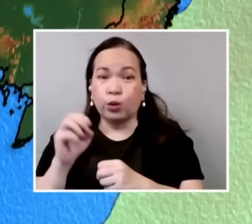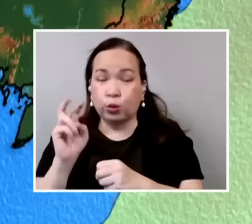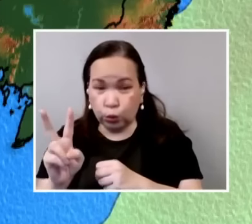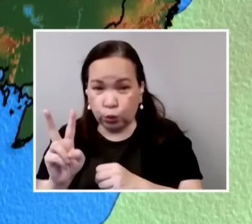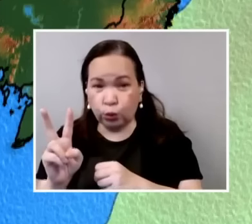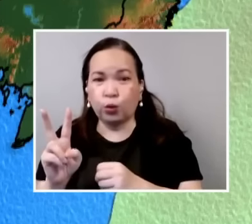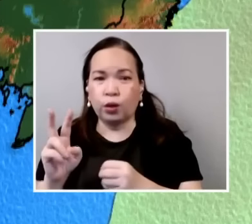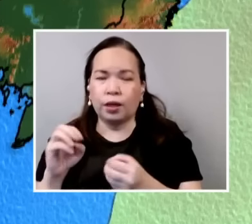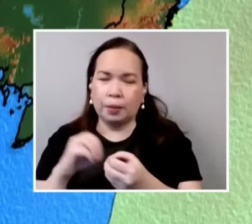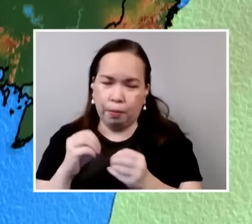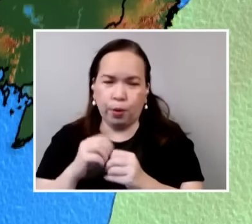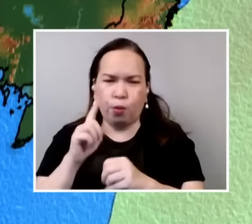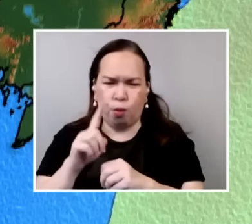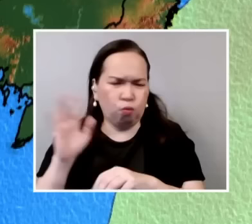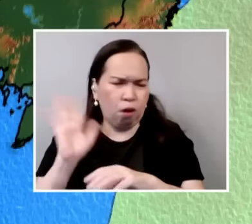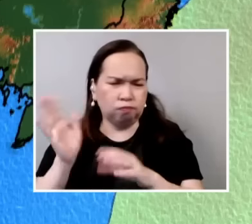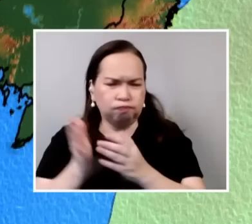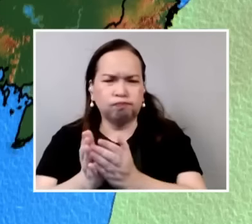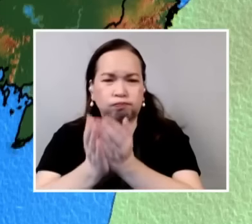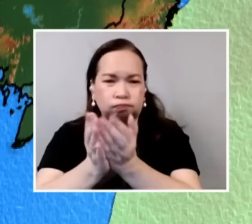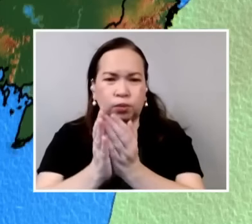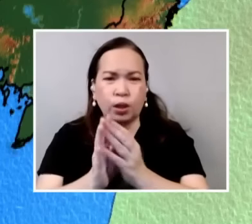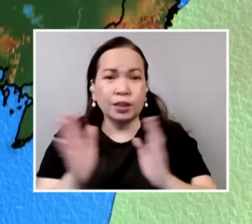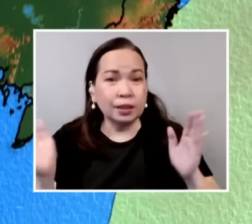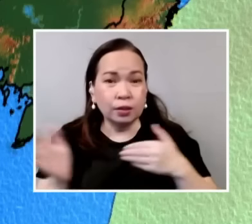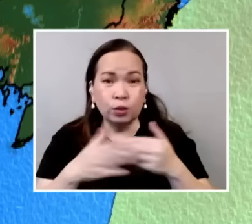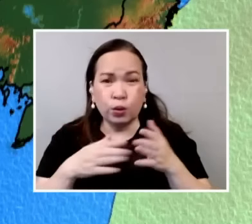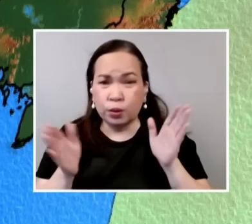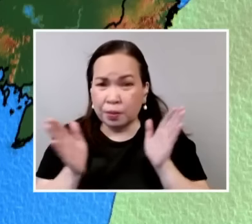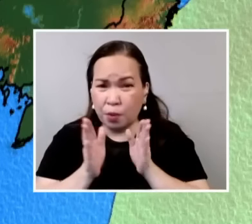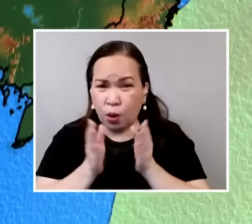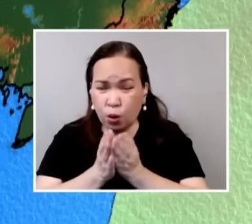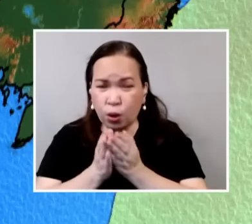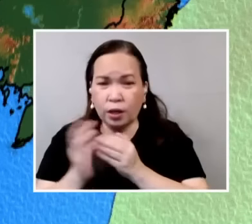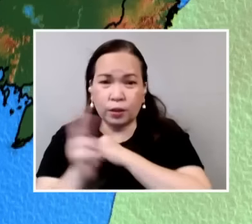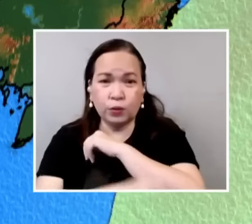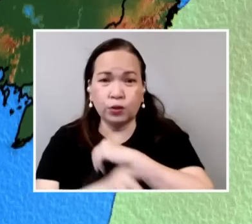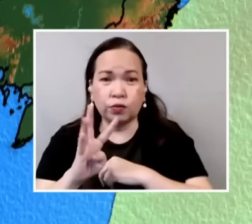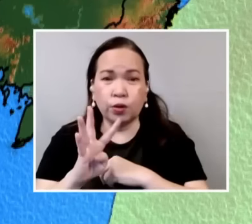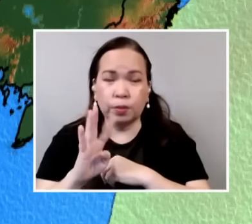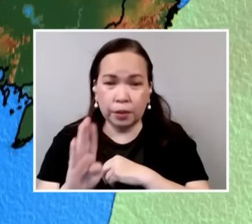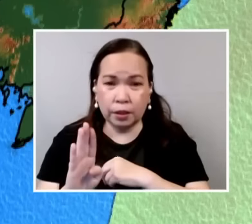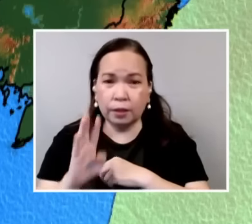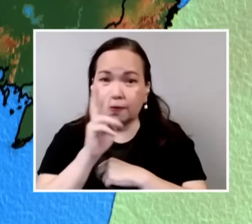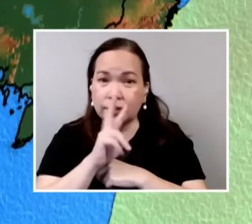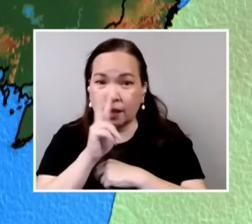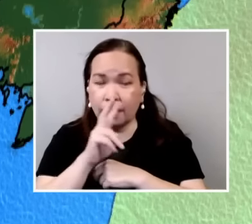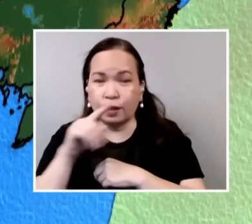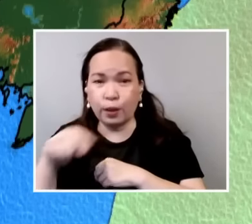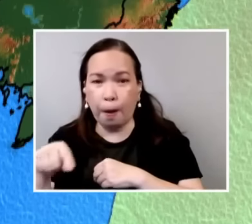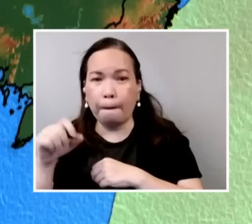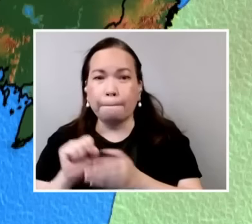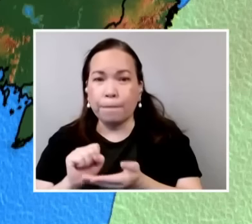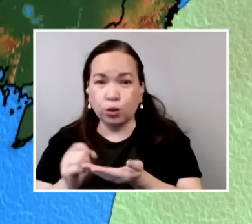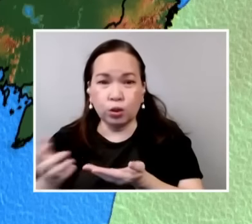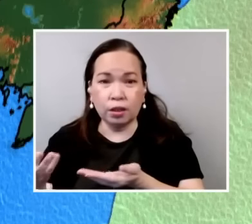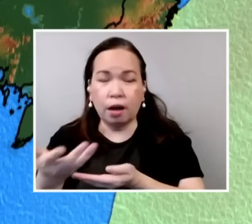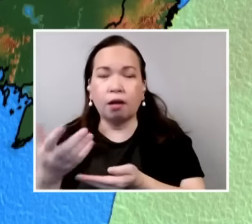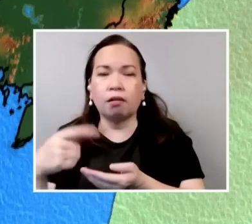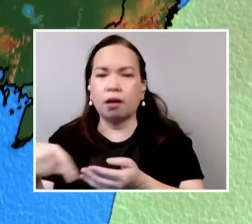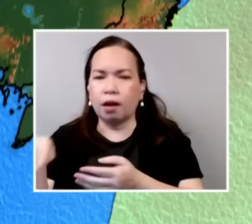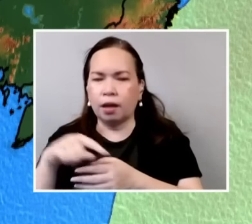and 1 at bawal rin pumalaot ang maliliit na bangka sa Maropa, ibang bahagi po ng Visayas, maging sa Surigao del Norte at